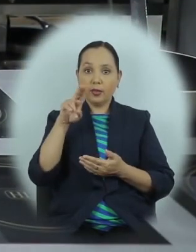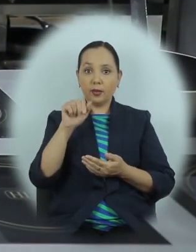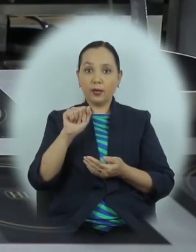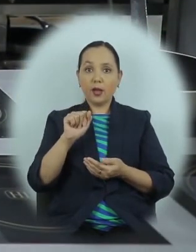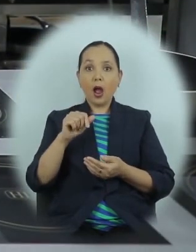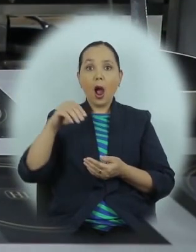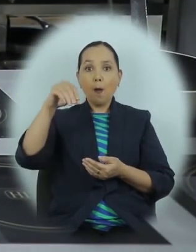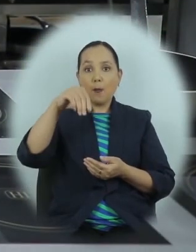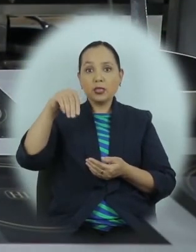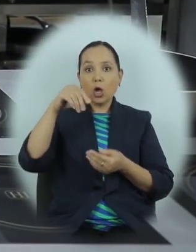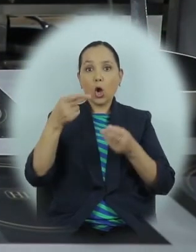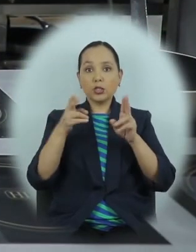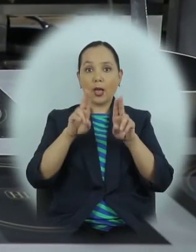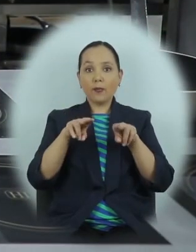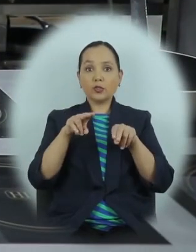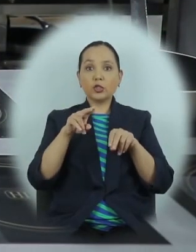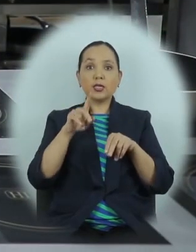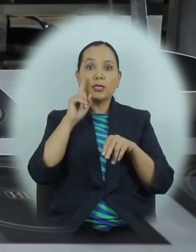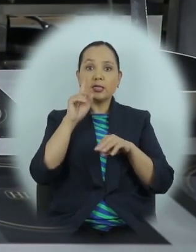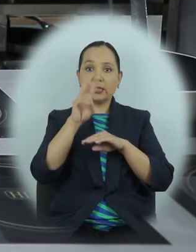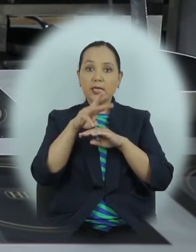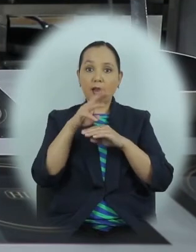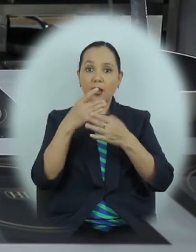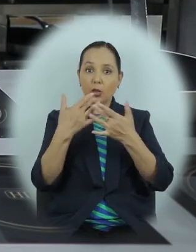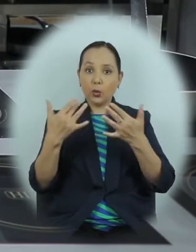поступим оставшийся рубленой зеленью